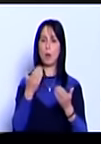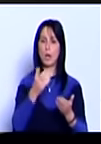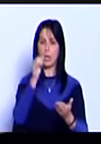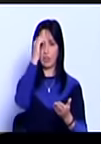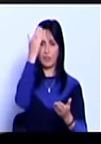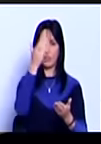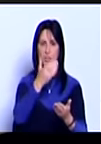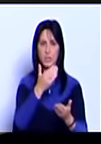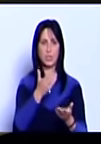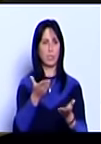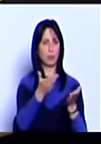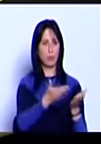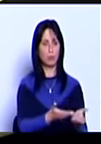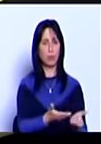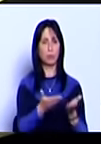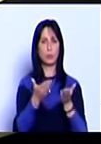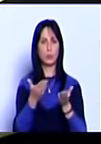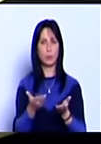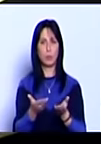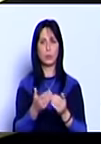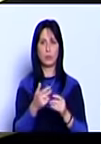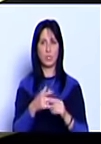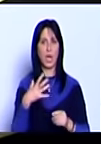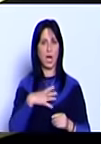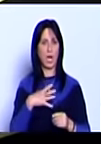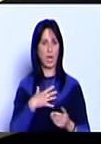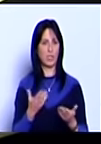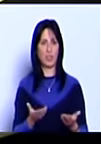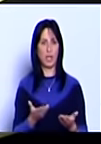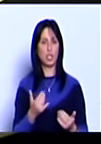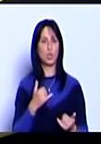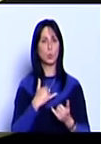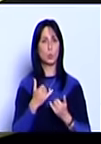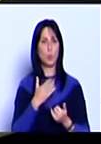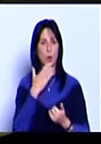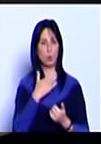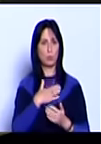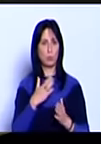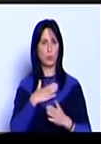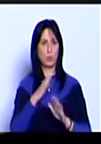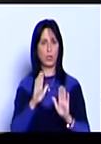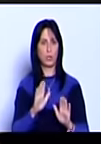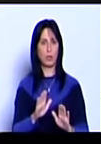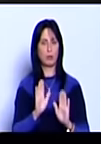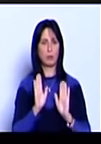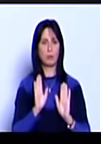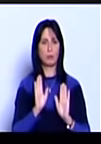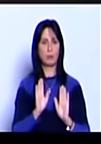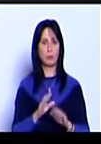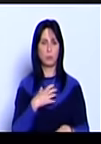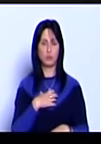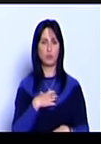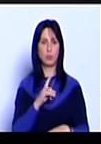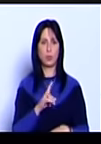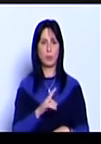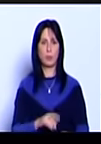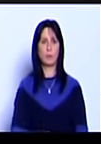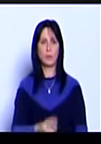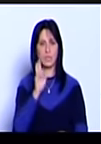მეორე მასპინძელი შეიძლება მოვიდეს და გამასპინძლეს საქმე. ამით მე საფრთხეა შემემოკ და დამემუქრება. ეს არის მნიშვნელოვანი